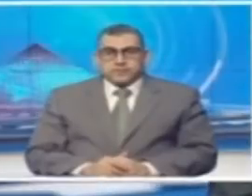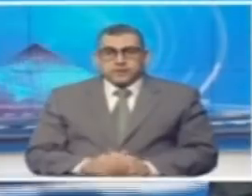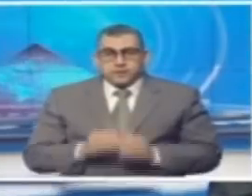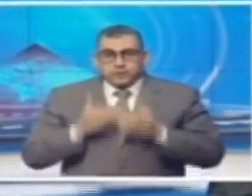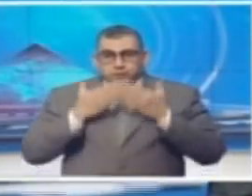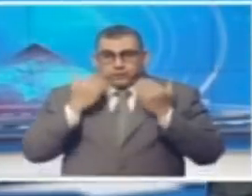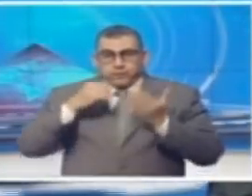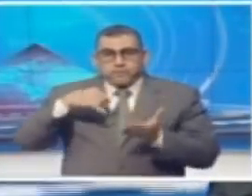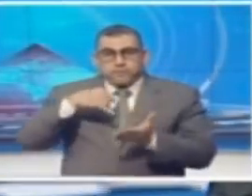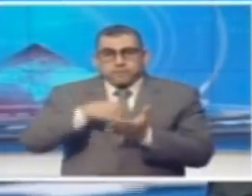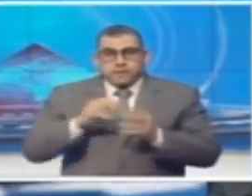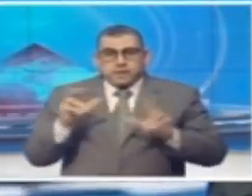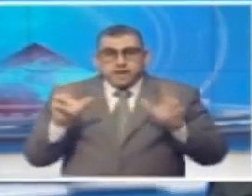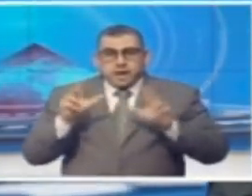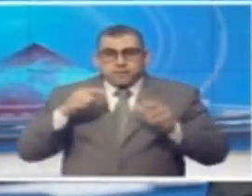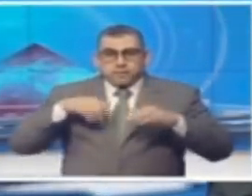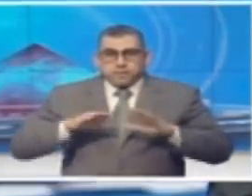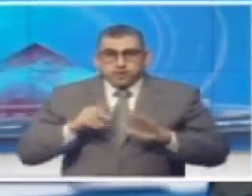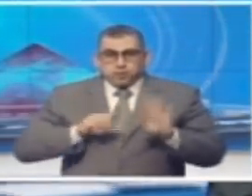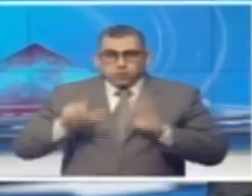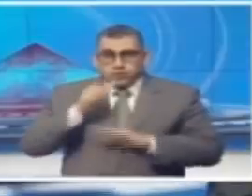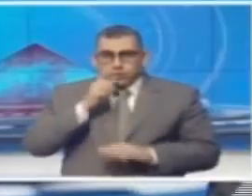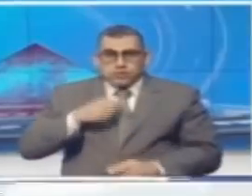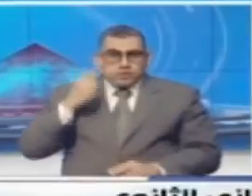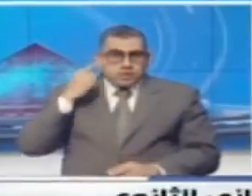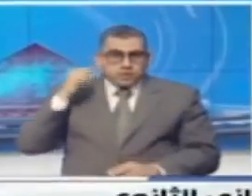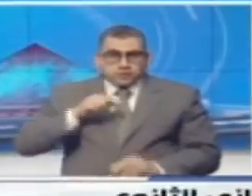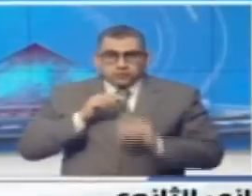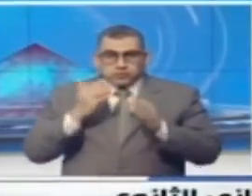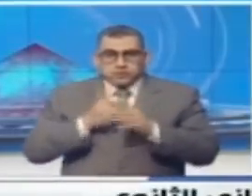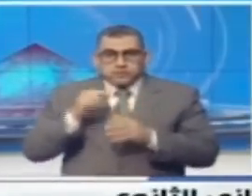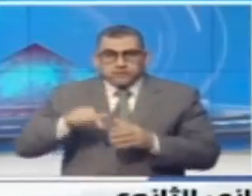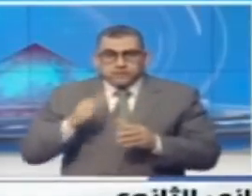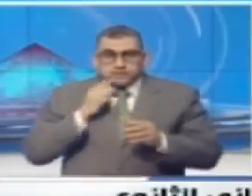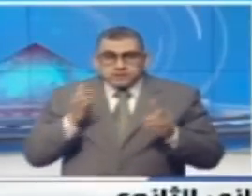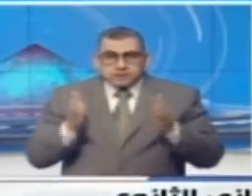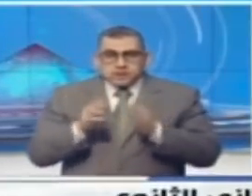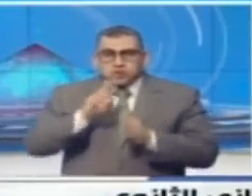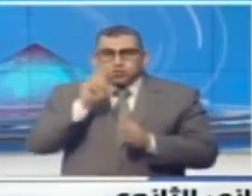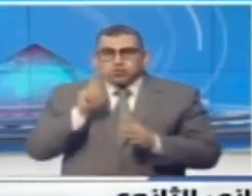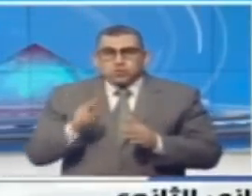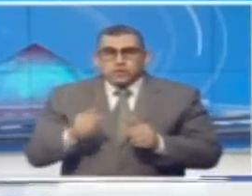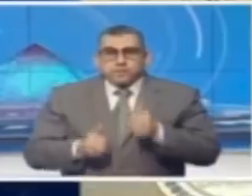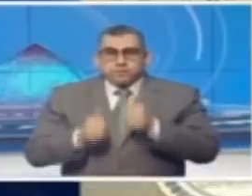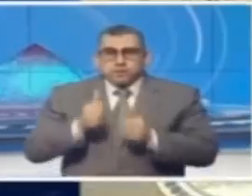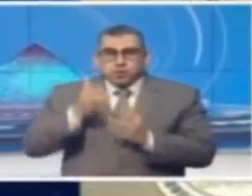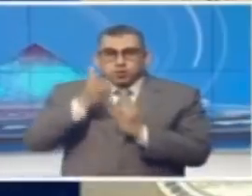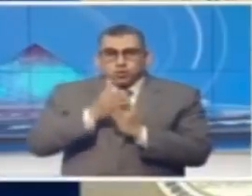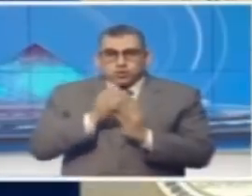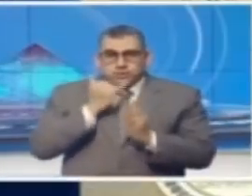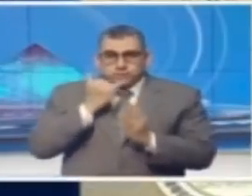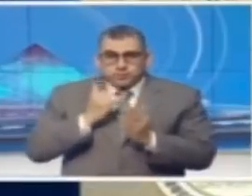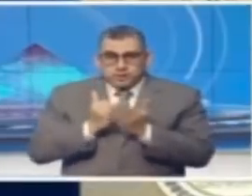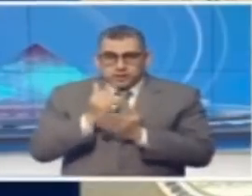نفى المركز الإعلامي لمجلس الوزراء ما تردد بشأن اقتصار أسئلة امتحانات منتصف العام